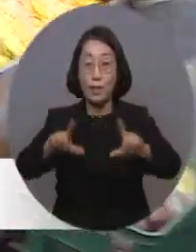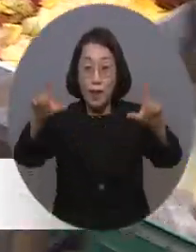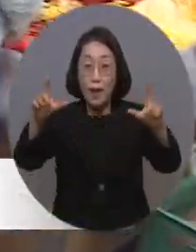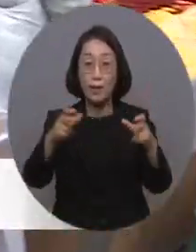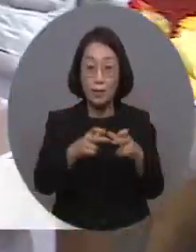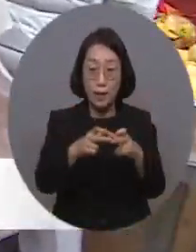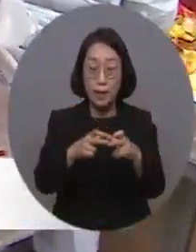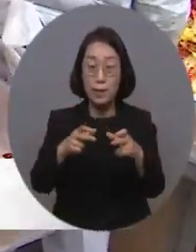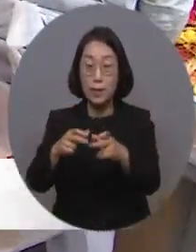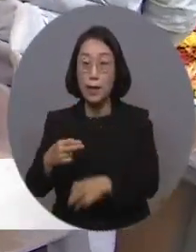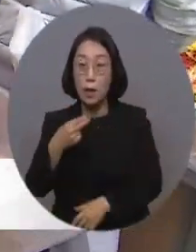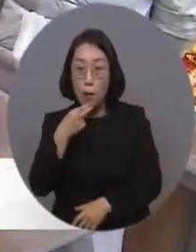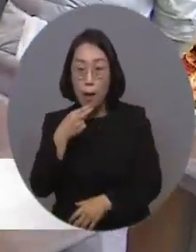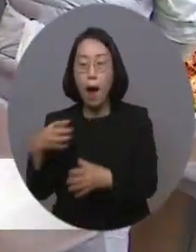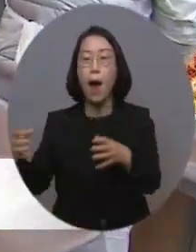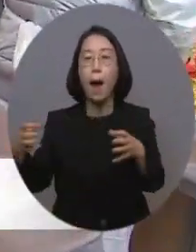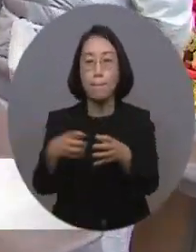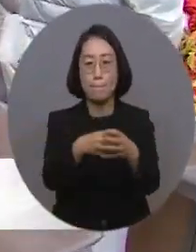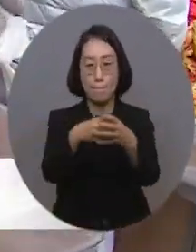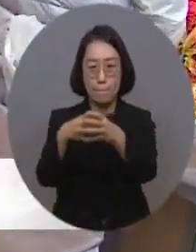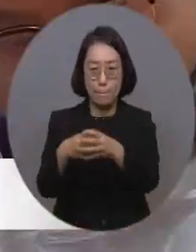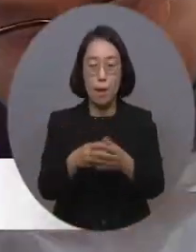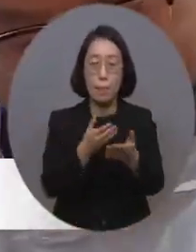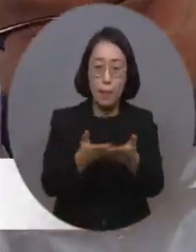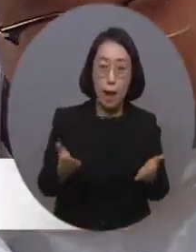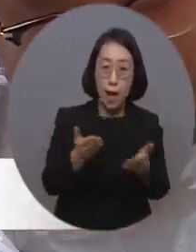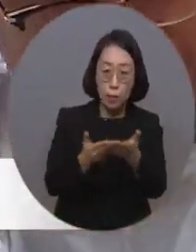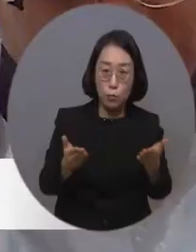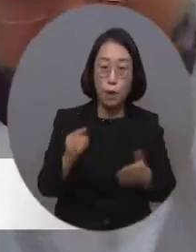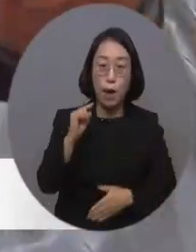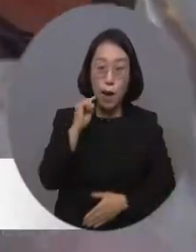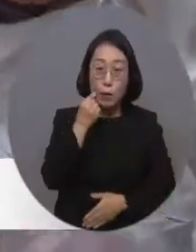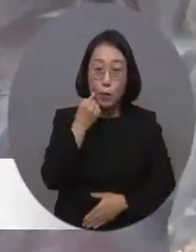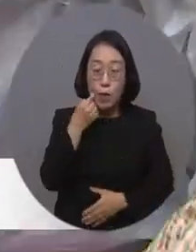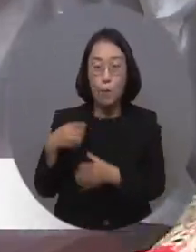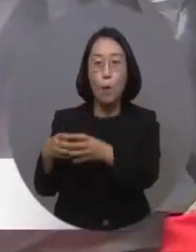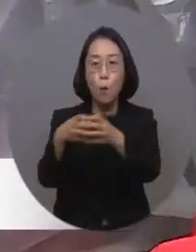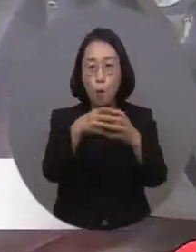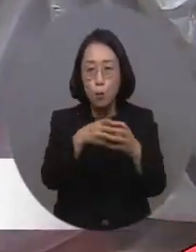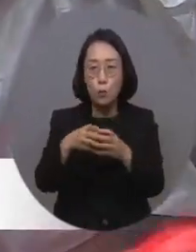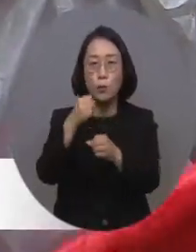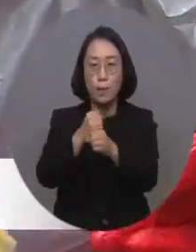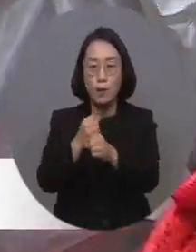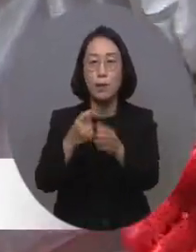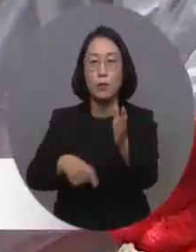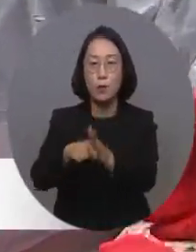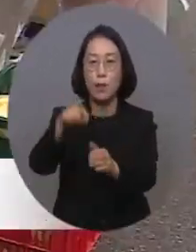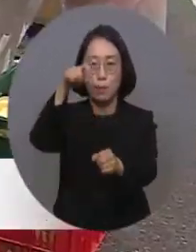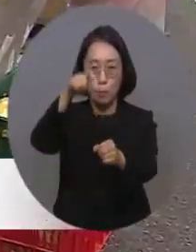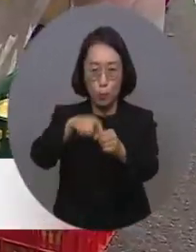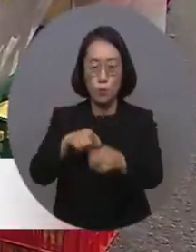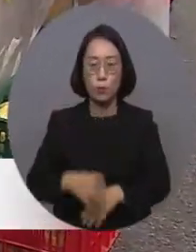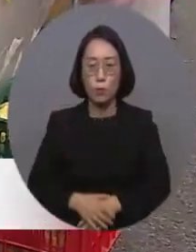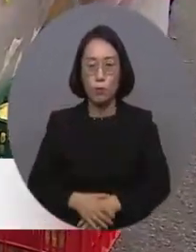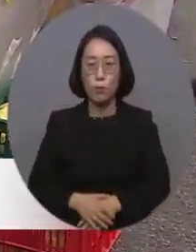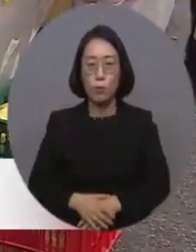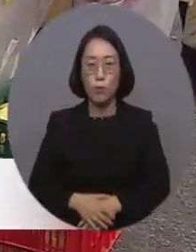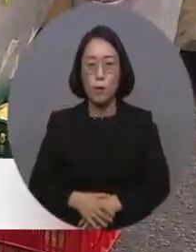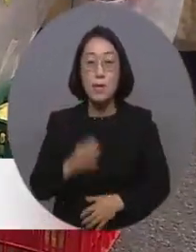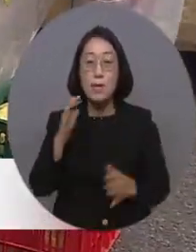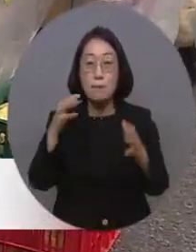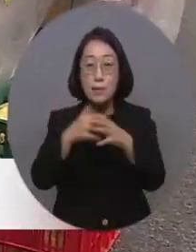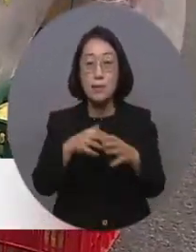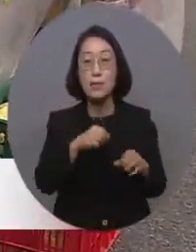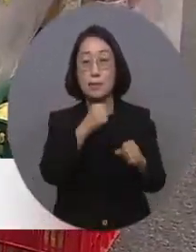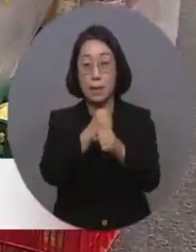장애인과 비장애인이 화합하고 나눔이 있는 아름다운 공동체를 만들고자 열렸습니다. 다 같이